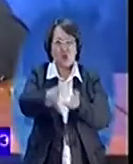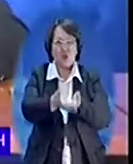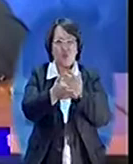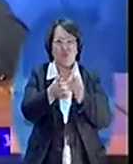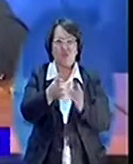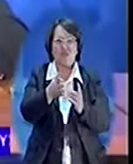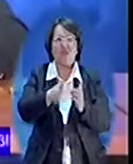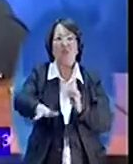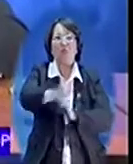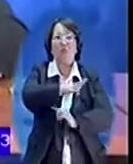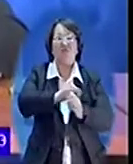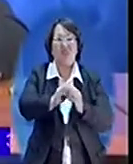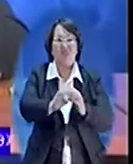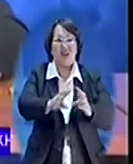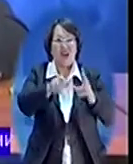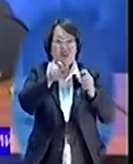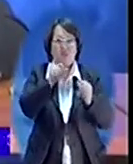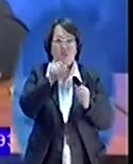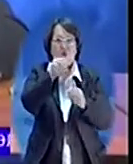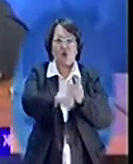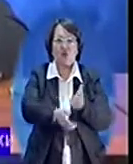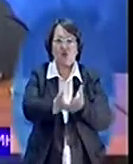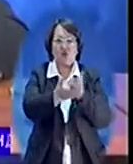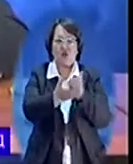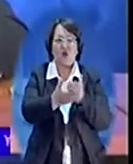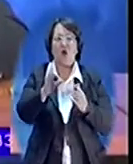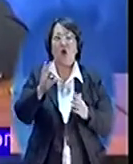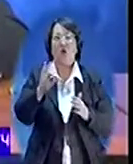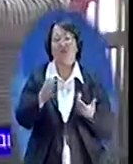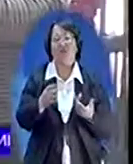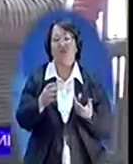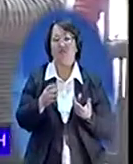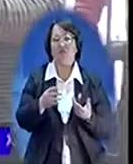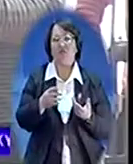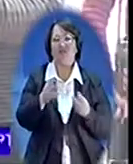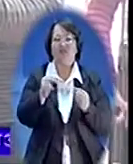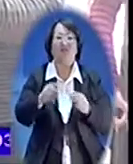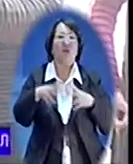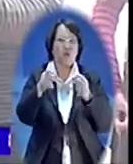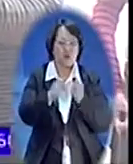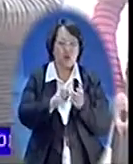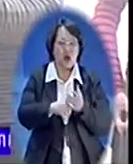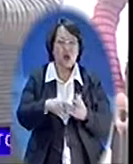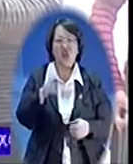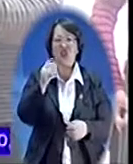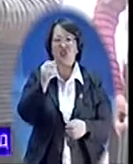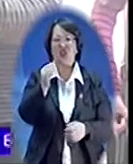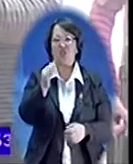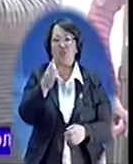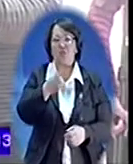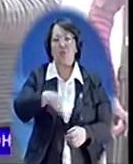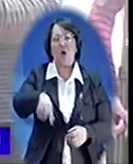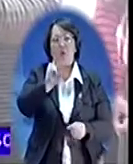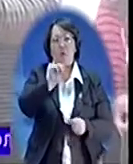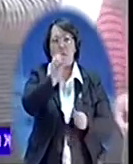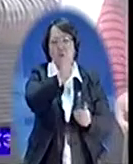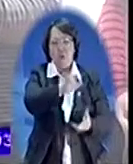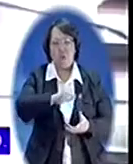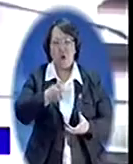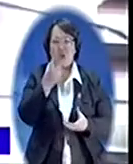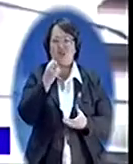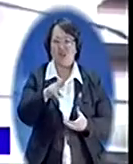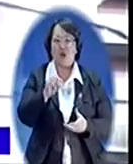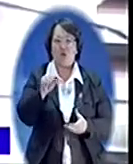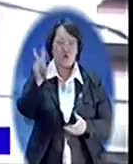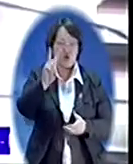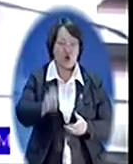удирдлагыг сайжруулах ёстой гэсэн ийм 2 зүйлийг бид нэр хийгээд явах юм бол би. За, харин Чингис Бондын мөнгнөөс 20 сая ам долларыг нь ноосон